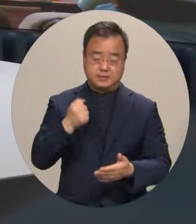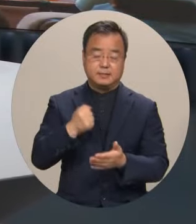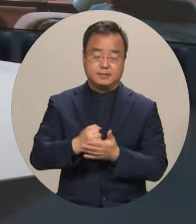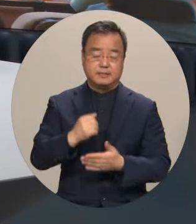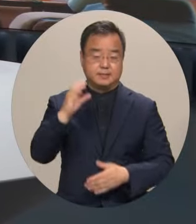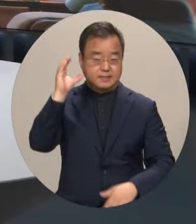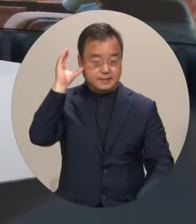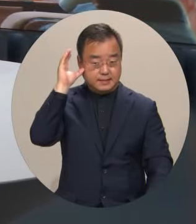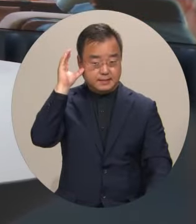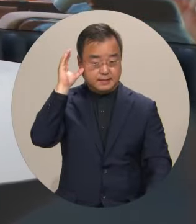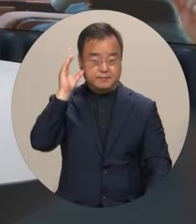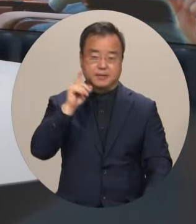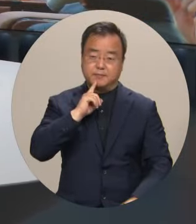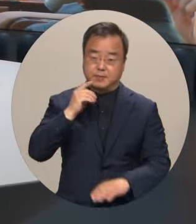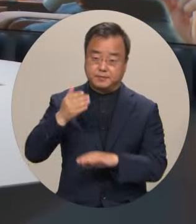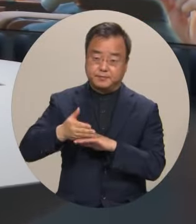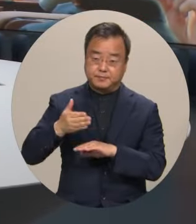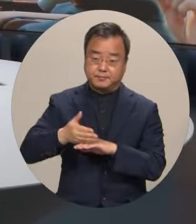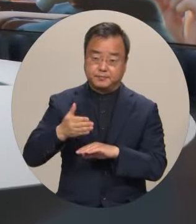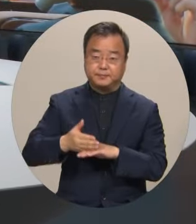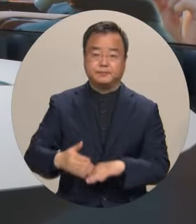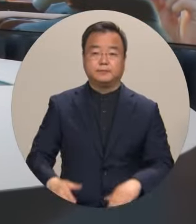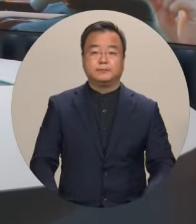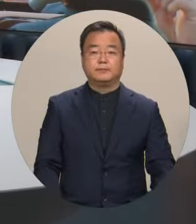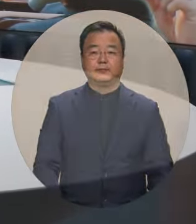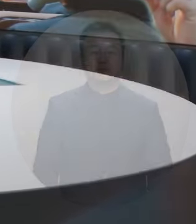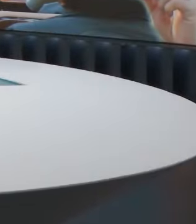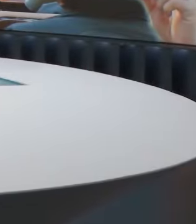.변호사님, 오늘말씀감사합니다.감사합니다.